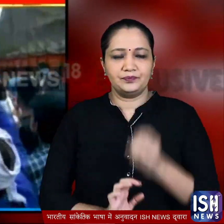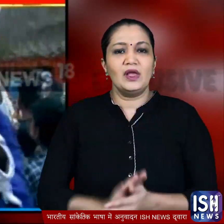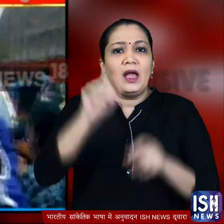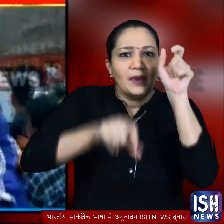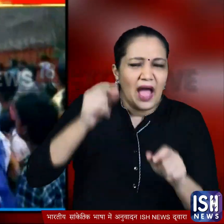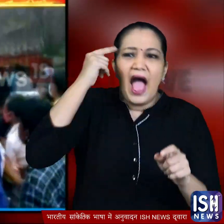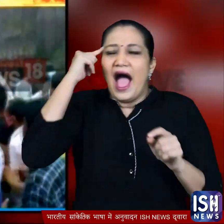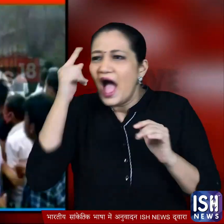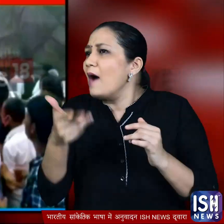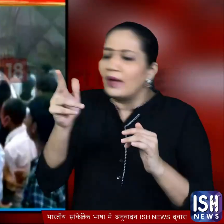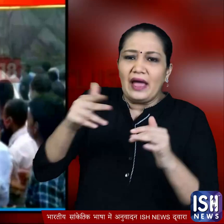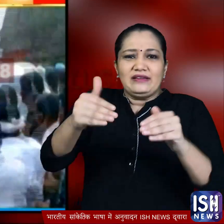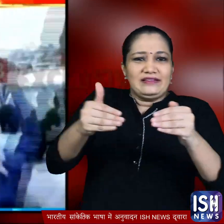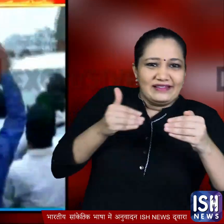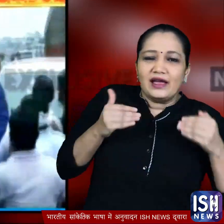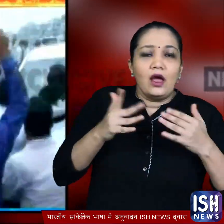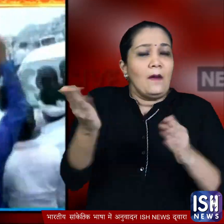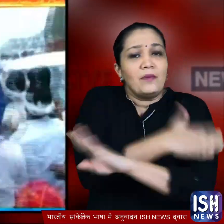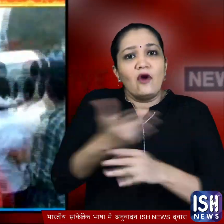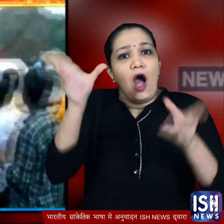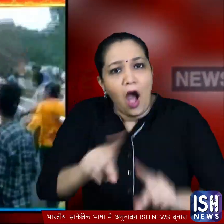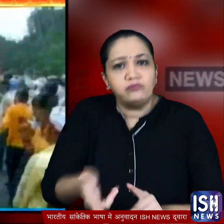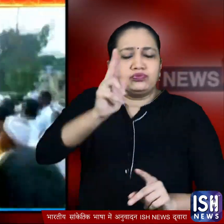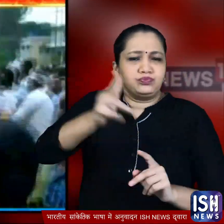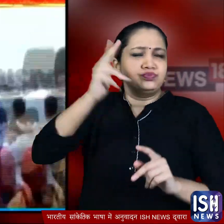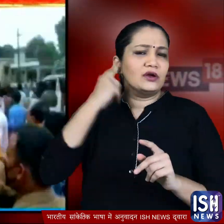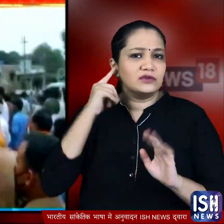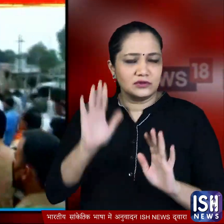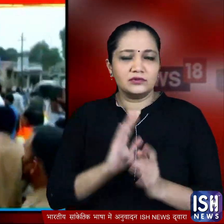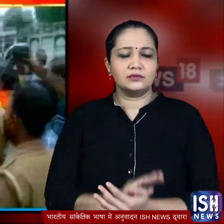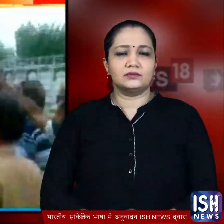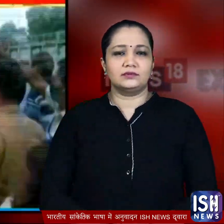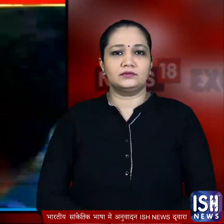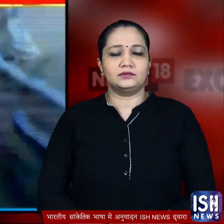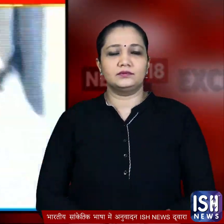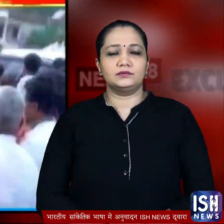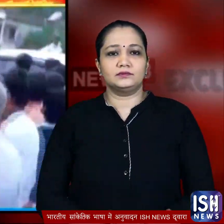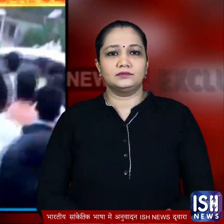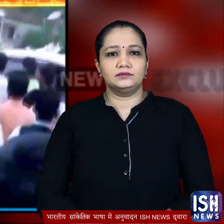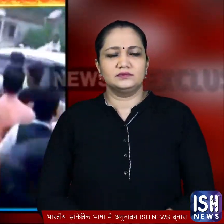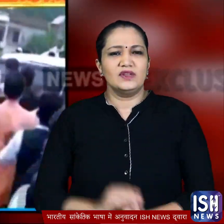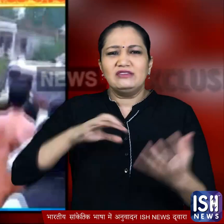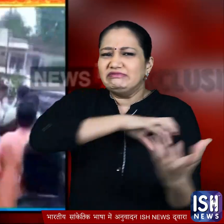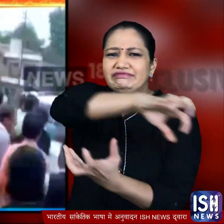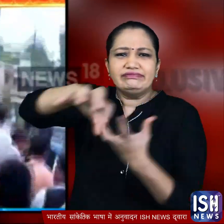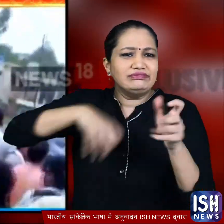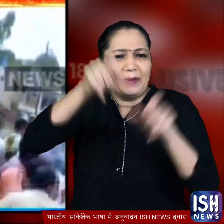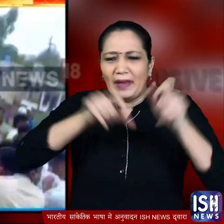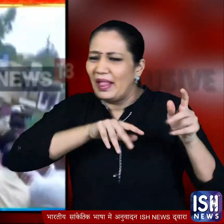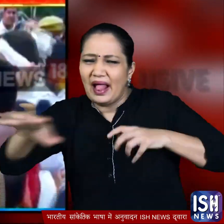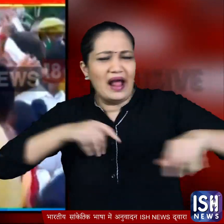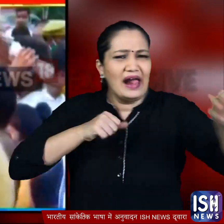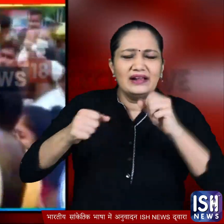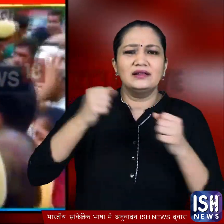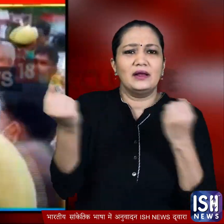लोग कुछ समझ पाते और पांव पीछे खींचते इससे पहले ही कुछ और गोलियां चलने लगी। हर तरफ अफरा तफरी का माहौल